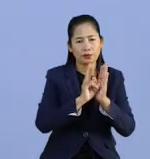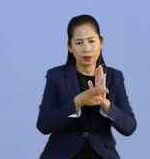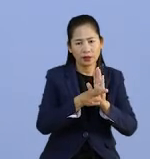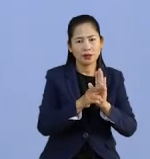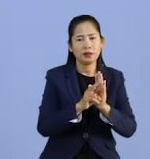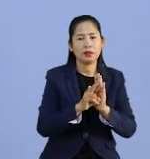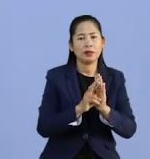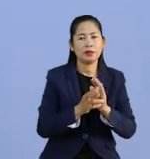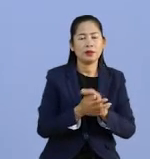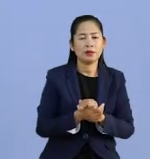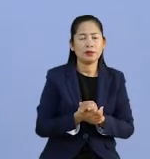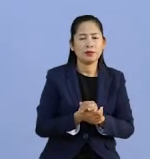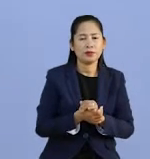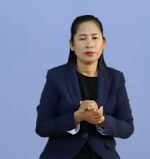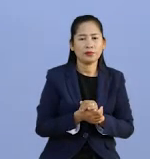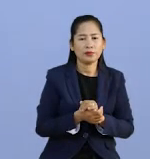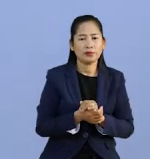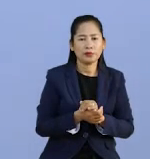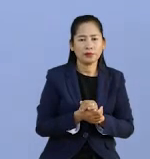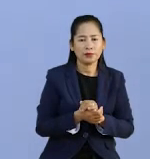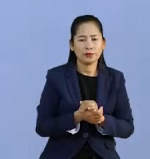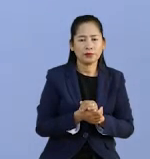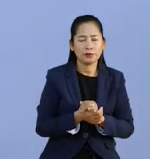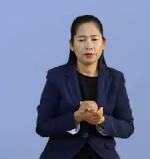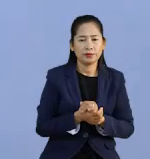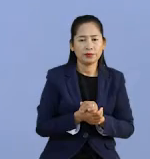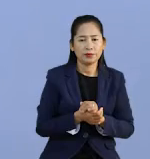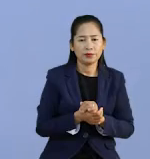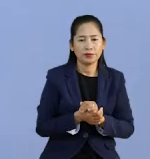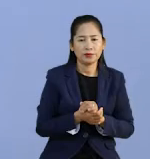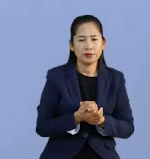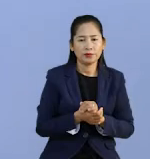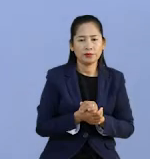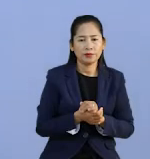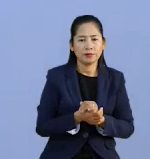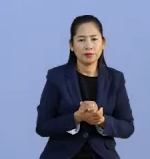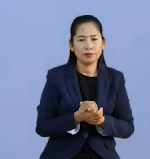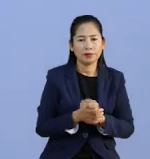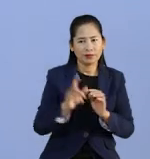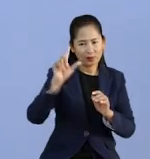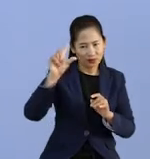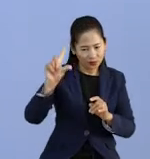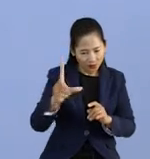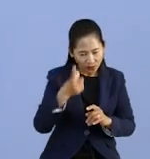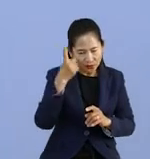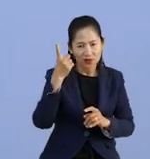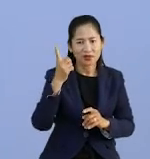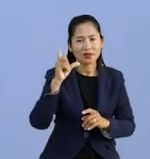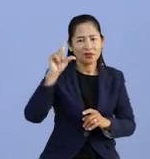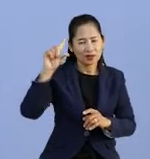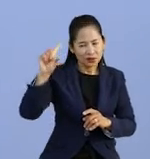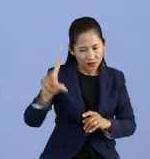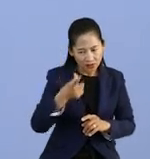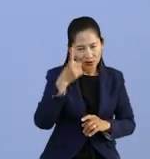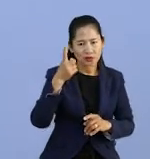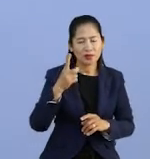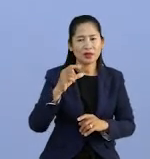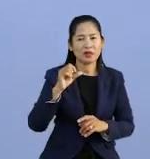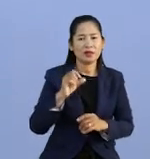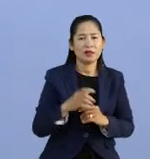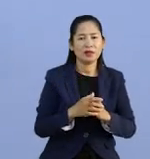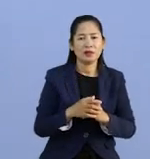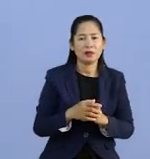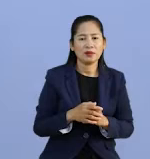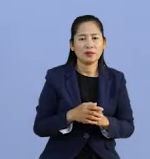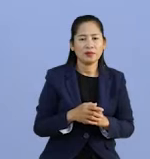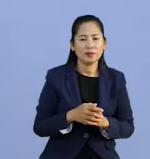ผัดเลอหนังย้อไนบาดใส่ติดก่อนจกจีจีจมเนี้ยจังจก